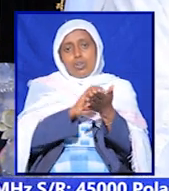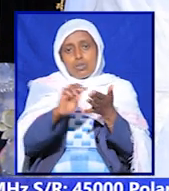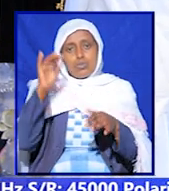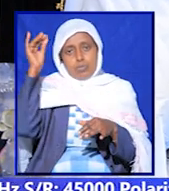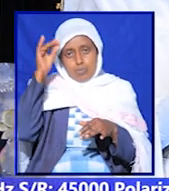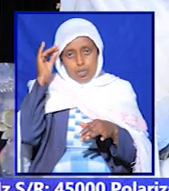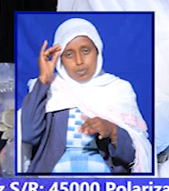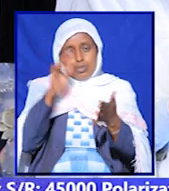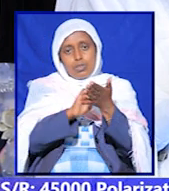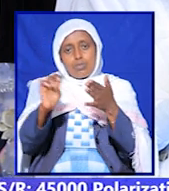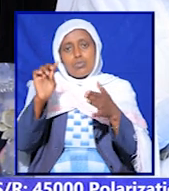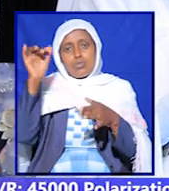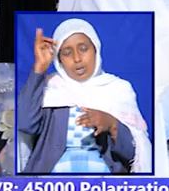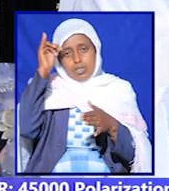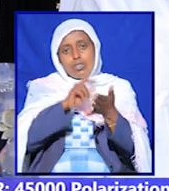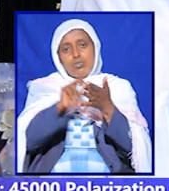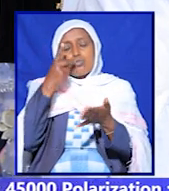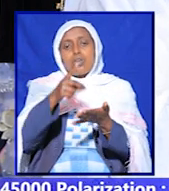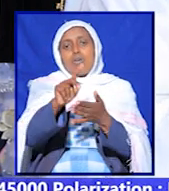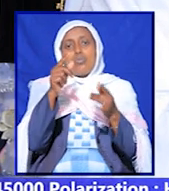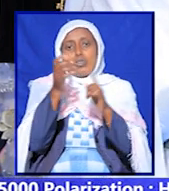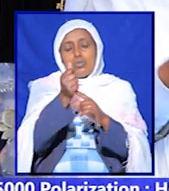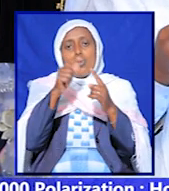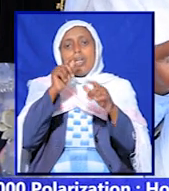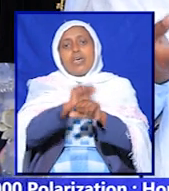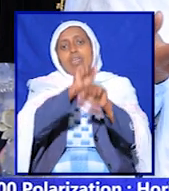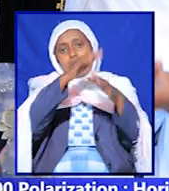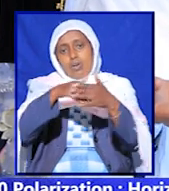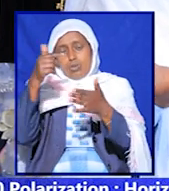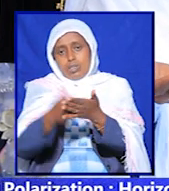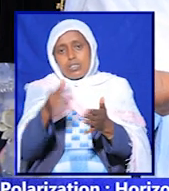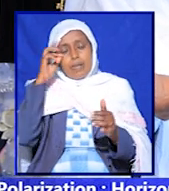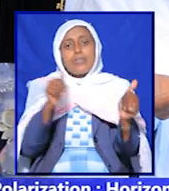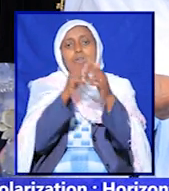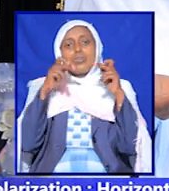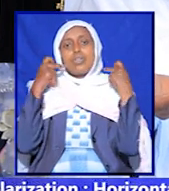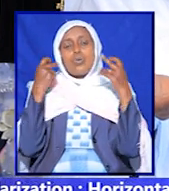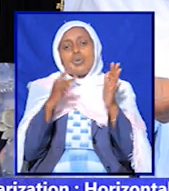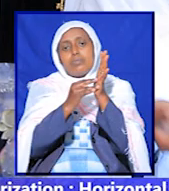ጴጥሮስን ቅዱስ ያዕቆብና ቅዱስ ዮሐንስን ይዞ ወደ ተራራ ወጥቷል እነዚህ የሐዋርያቱ